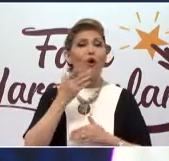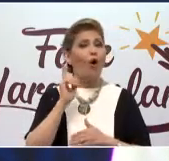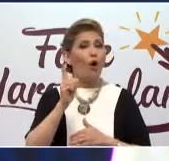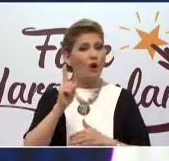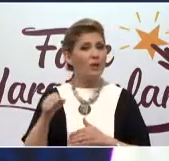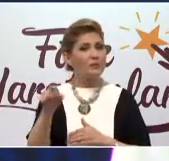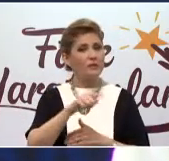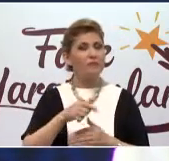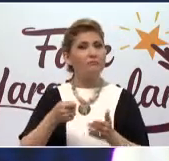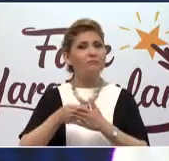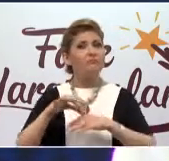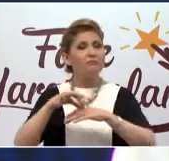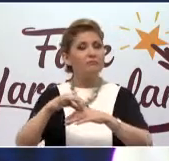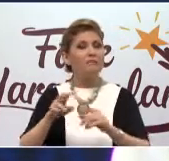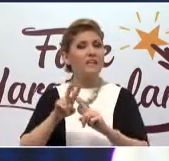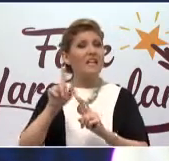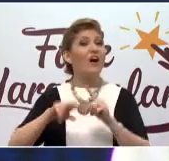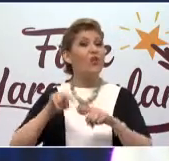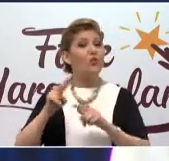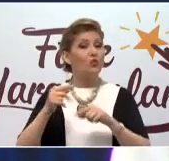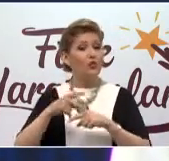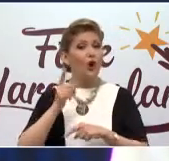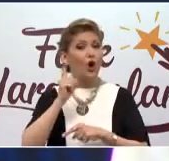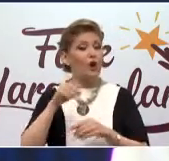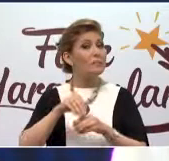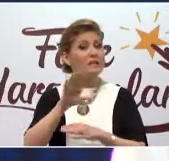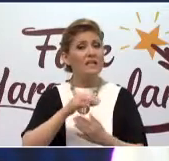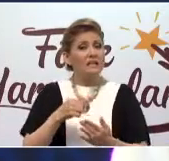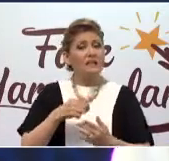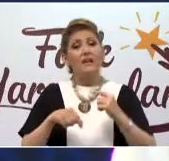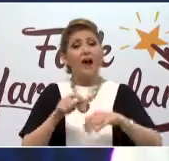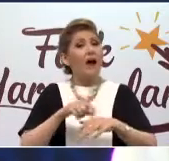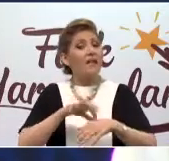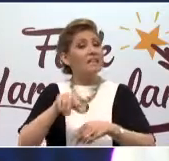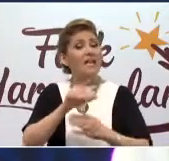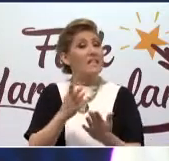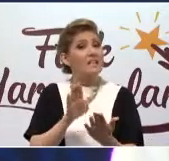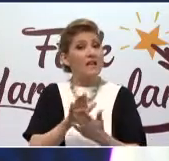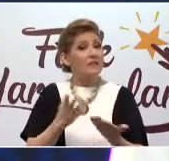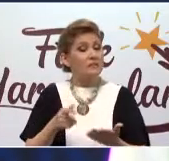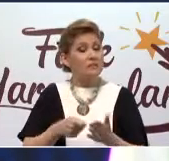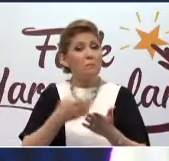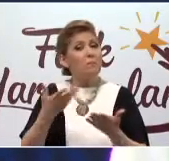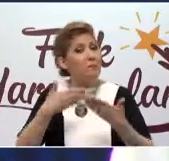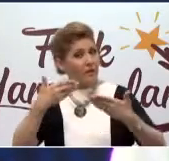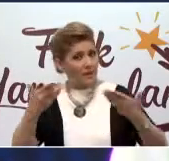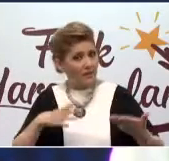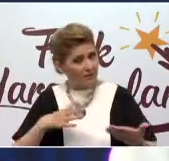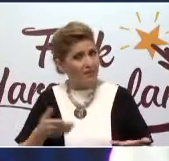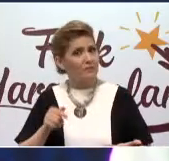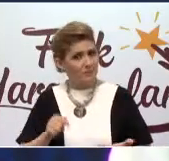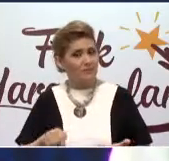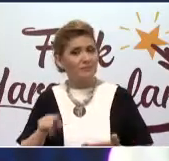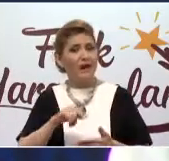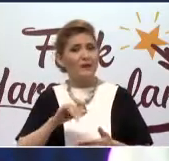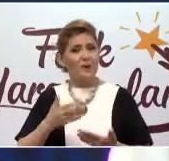yönelik bazı kılavuzlar hazırlıyoruz. İşte öğretmenler Tourette sendromlu gençlere nasıl yaklaşabilirler? Bunlarla evet. ilgili bazı belgelerimiz var. Bu gibi şeyler. Bir de